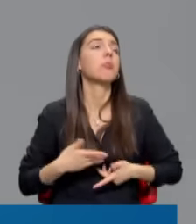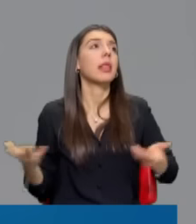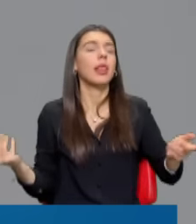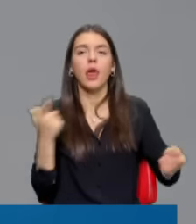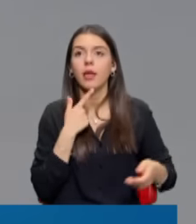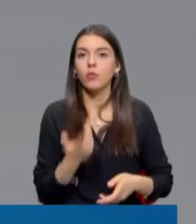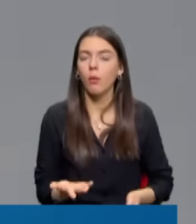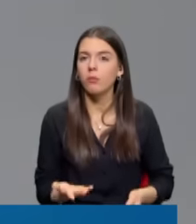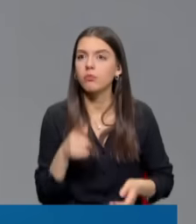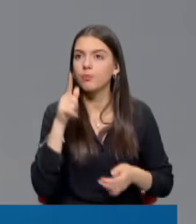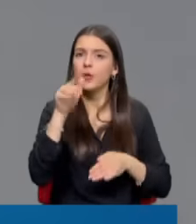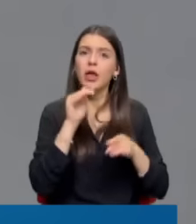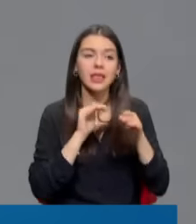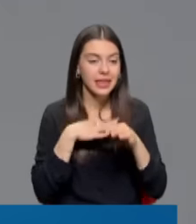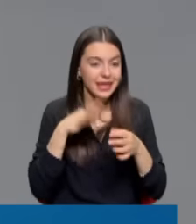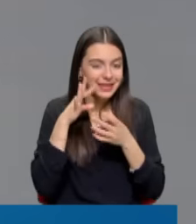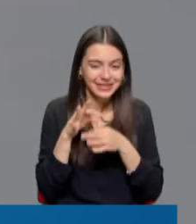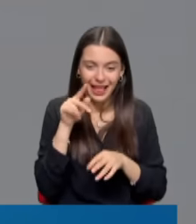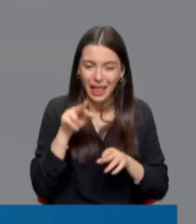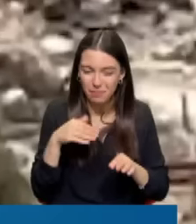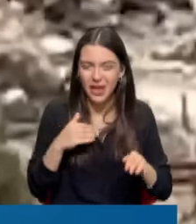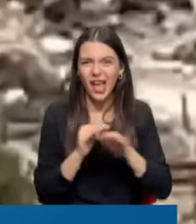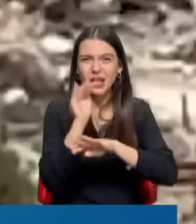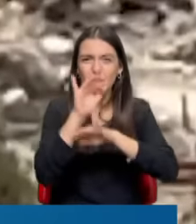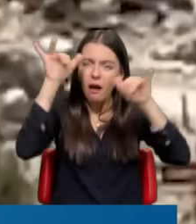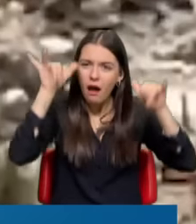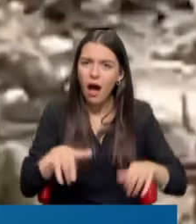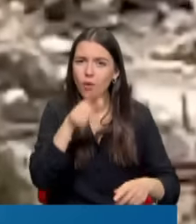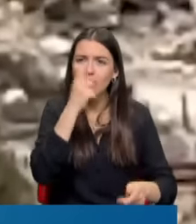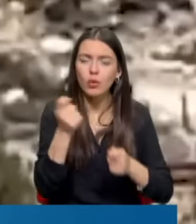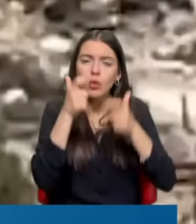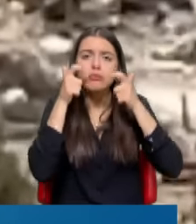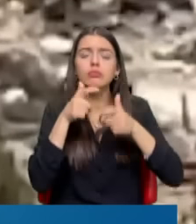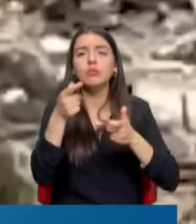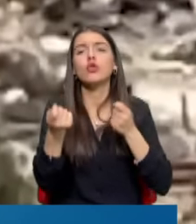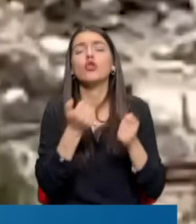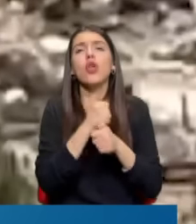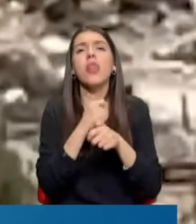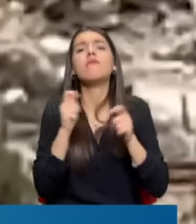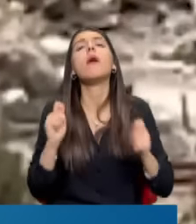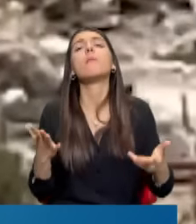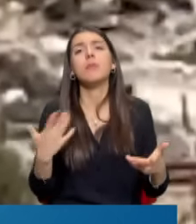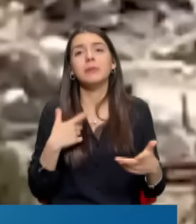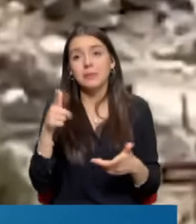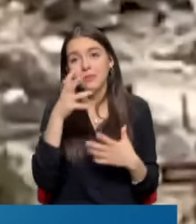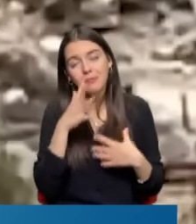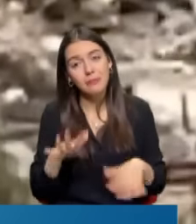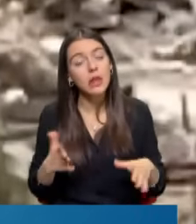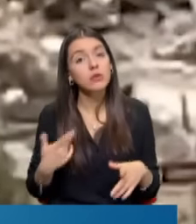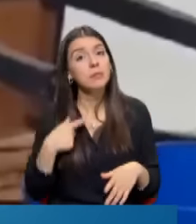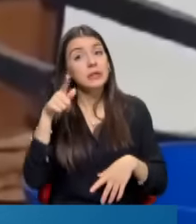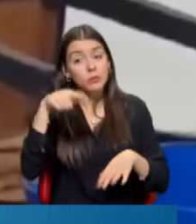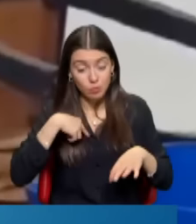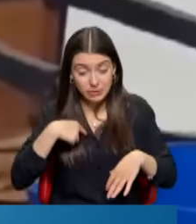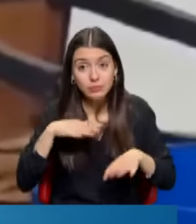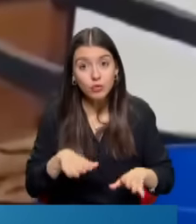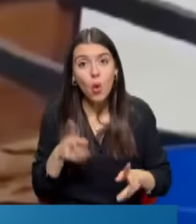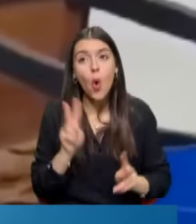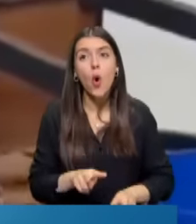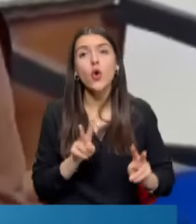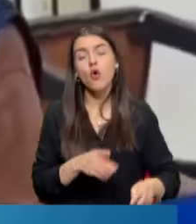Gerçekten yaşama, insanca yaşam hakkımızı korumakla yükümlü olan kurumlar var. Biz bu kurumlardan bir şey bekliyoruz artık ya. Ya çünkü biz burada ölüyoruz.